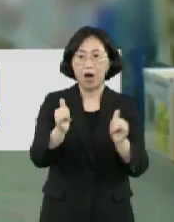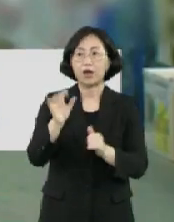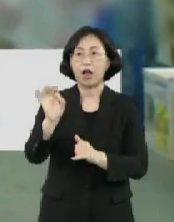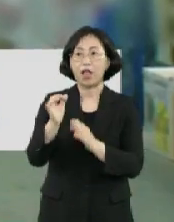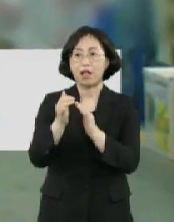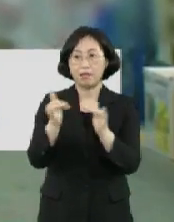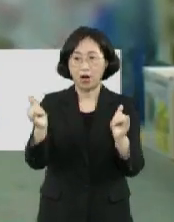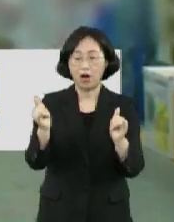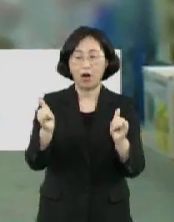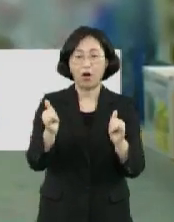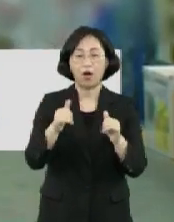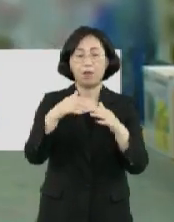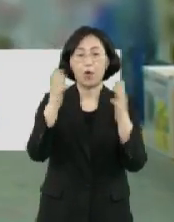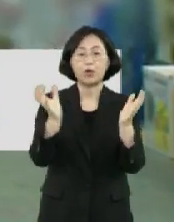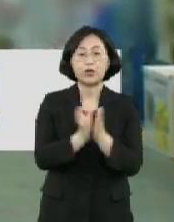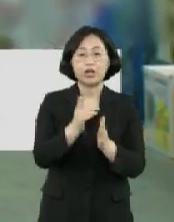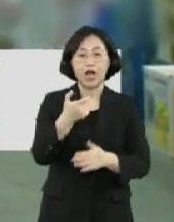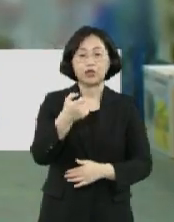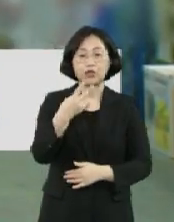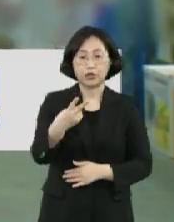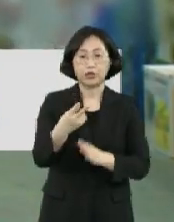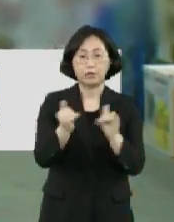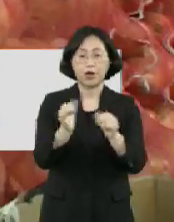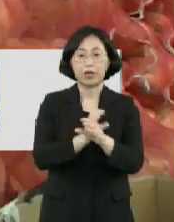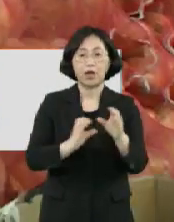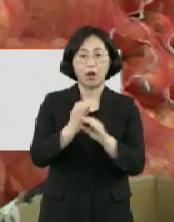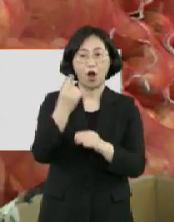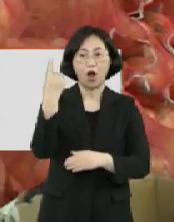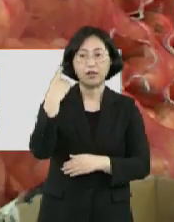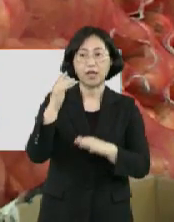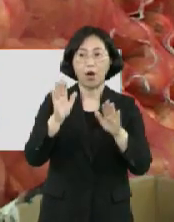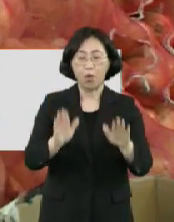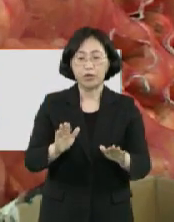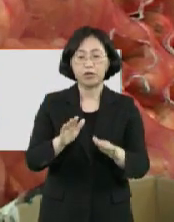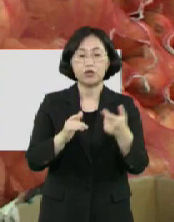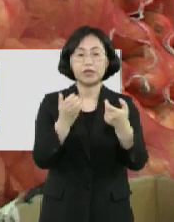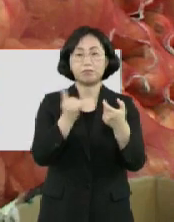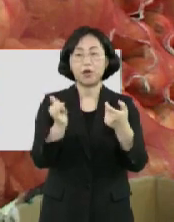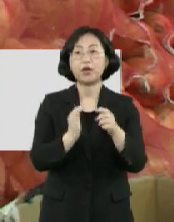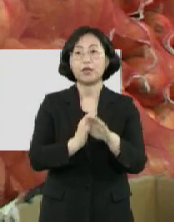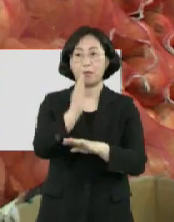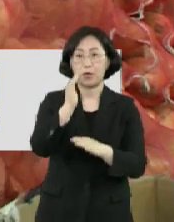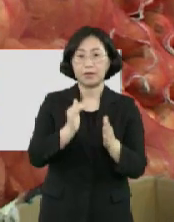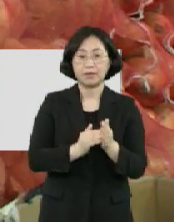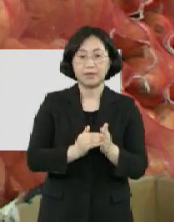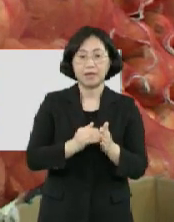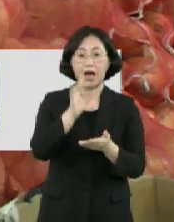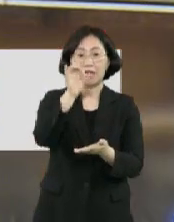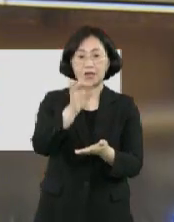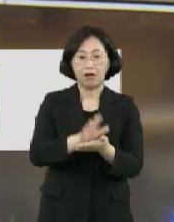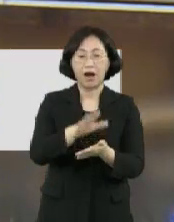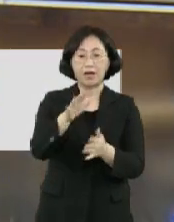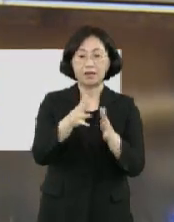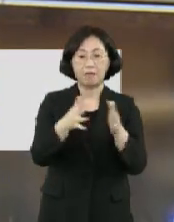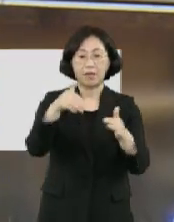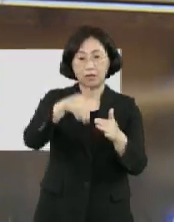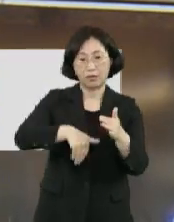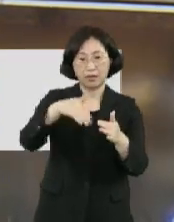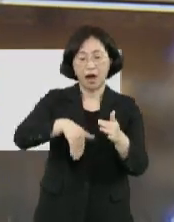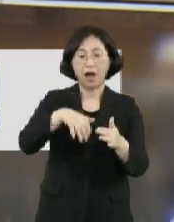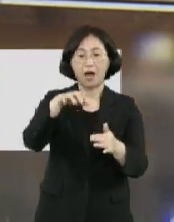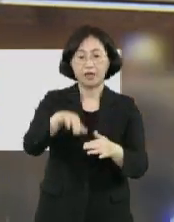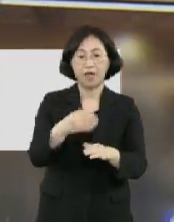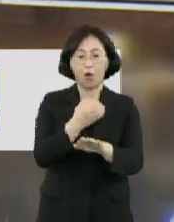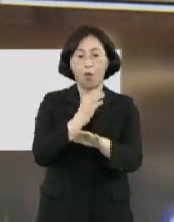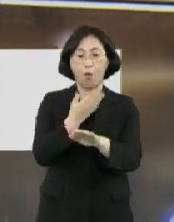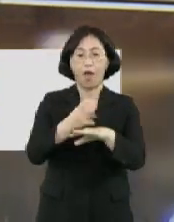10명이 되는 등 62명이 확진 대 이틀 연속 60명 때 를 기록했습니다 중남 천화 에선 아파트 공사현장